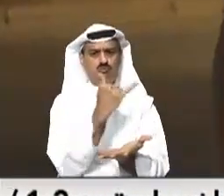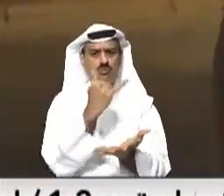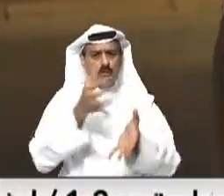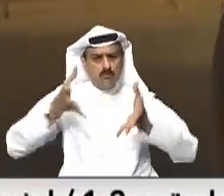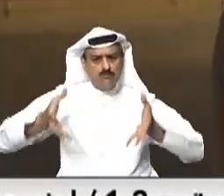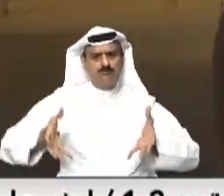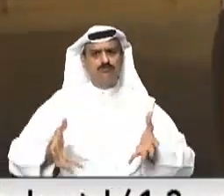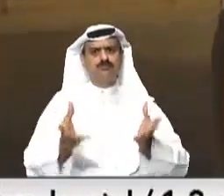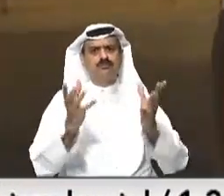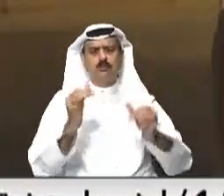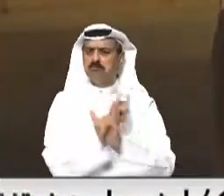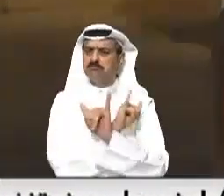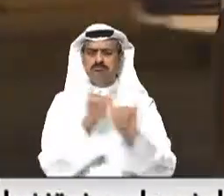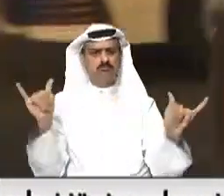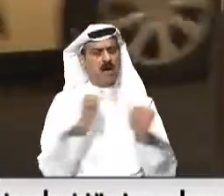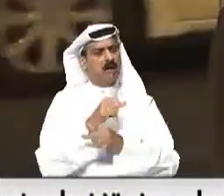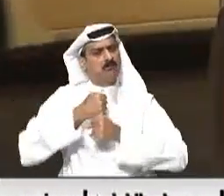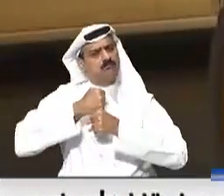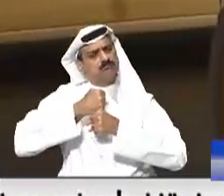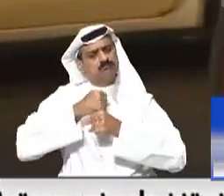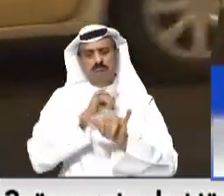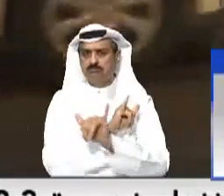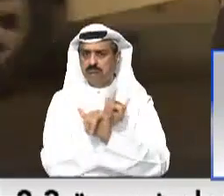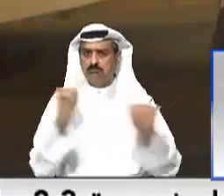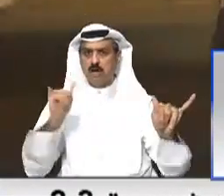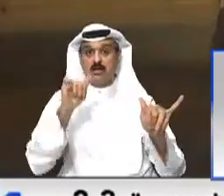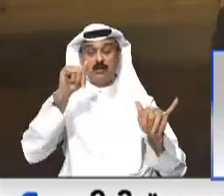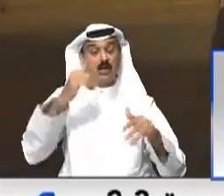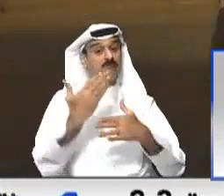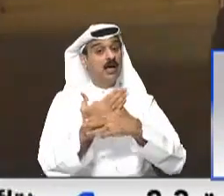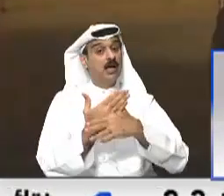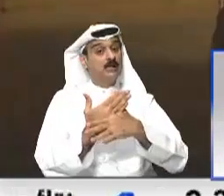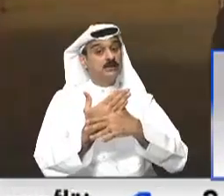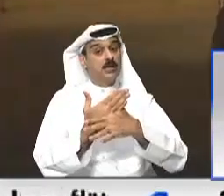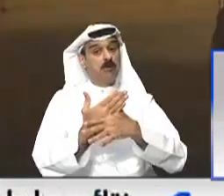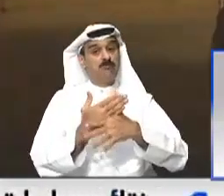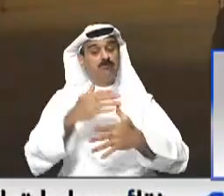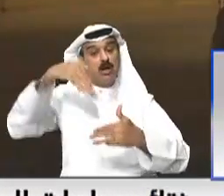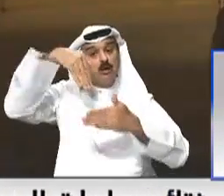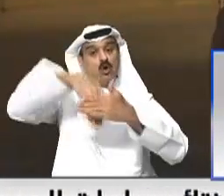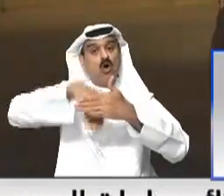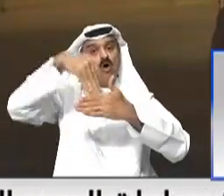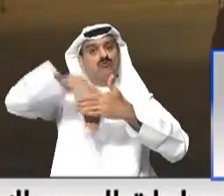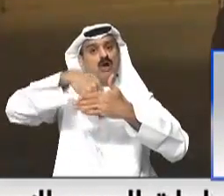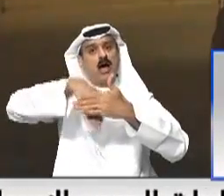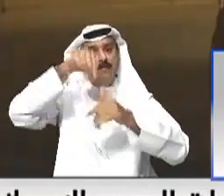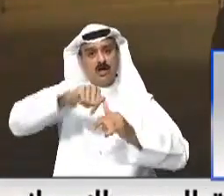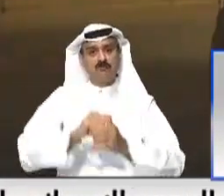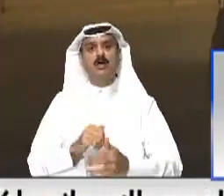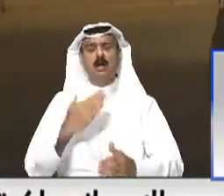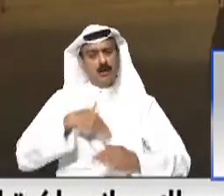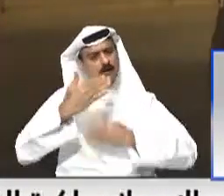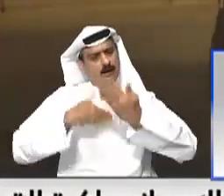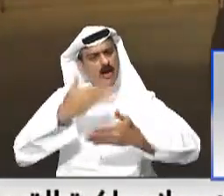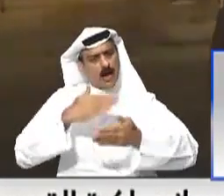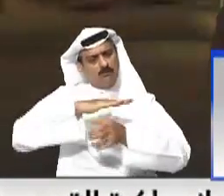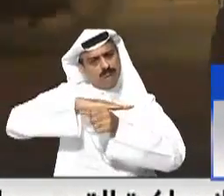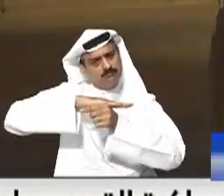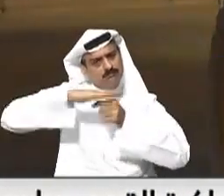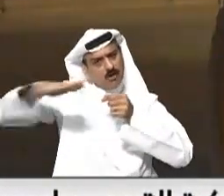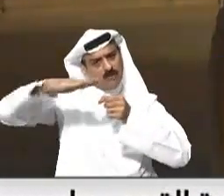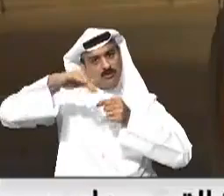يمكن الانتظار عليها لأنها تسبب بتلف كبير أو حفر عميقة جدا، فبالتالي نحاول أن نسكرها. ما كان في